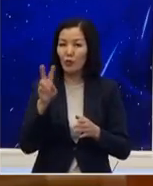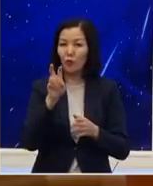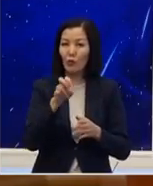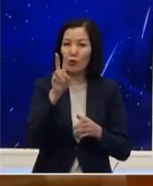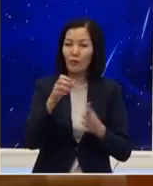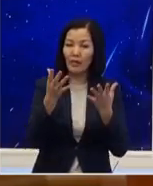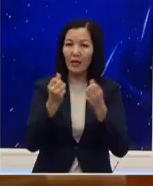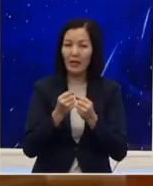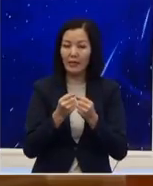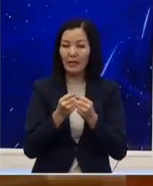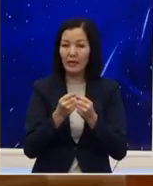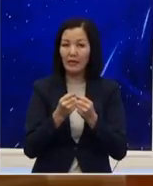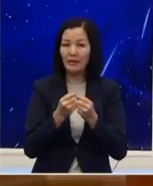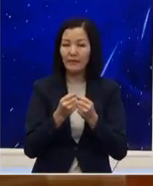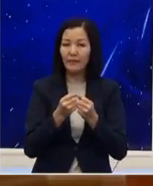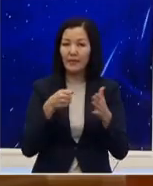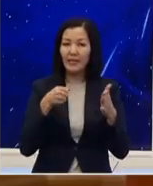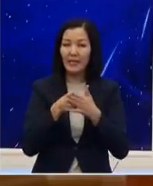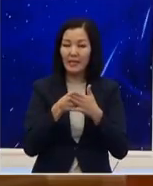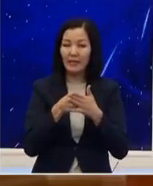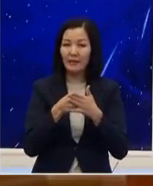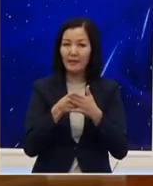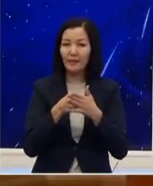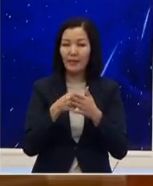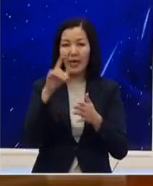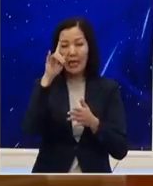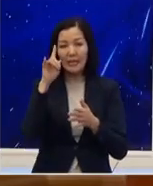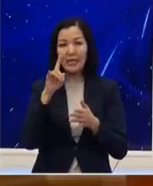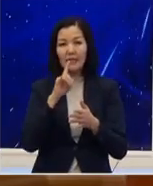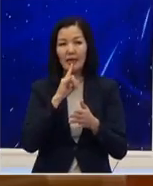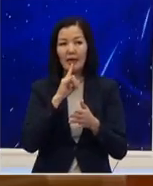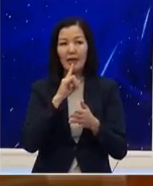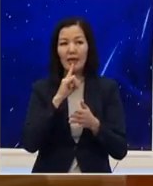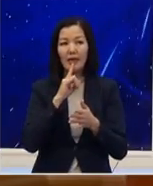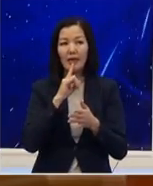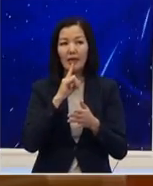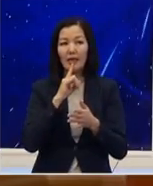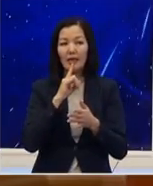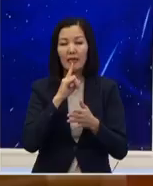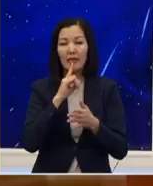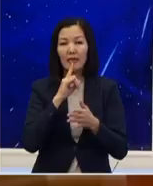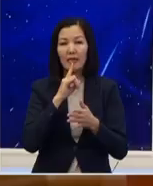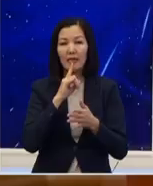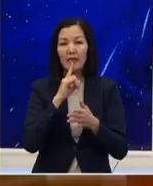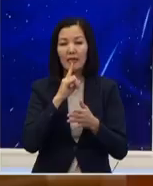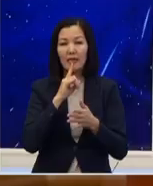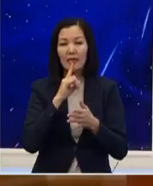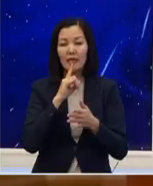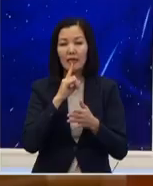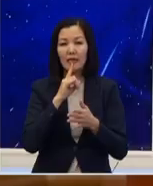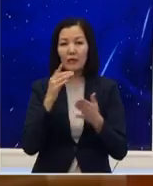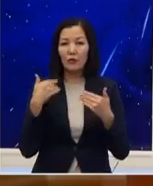алғанда, жартысы 500 миллион долларға шейін, біз сендерге Қазақстанға осындай арнайы ставкамен бере аламыз